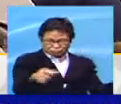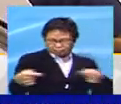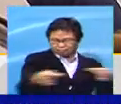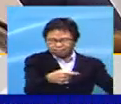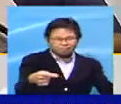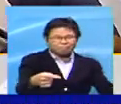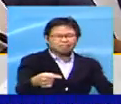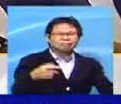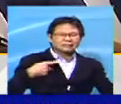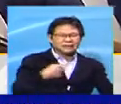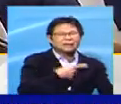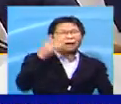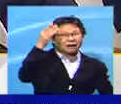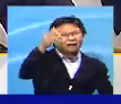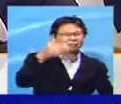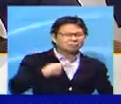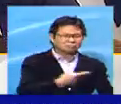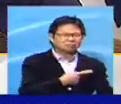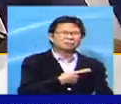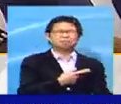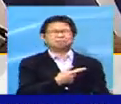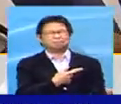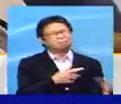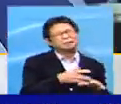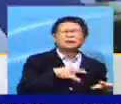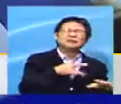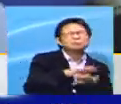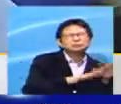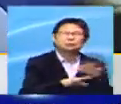maka kita akan berada dalam satu keadaan terlalu selesa.